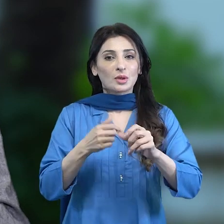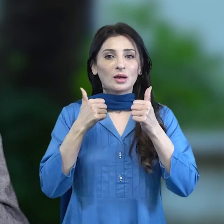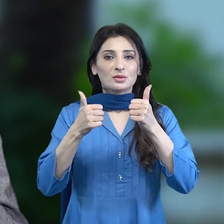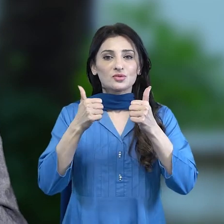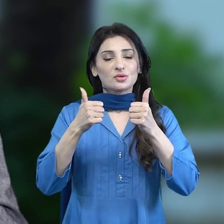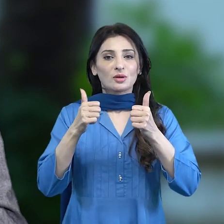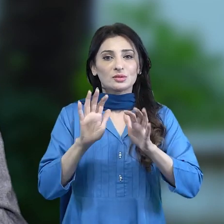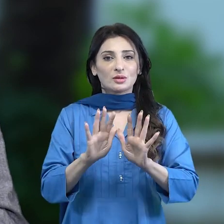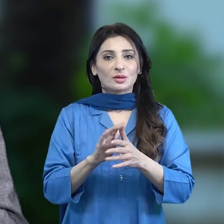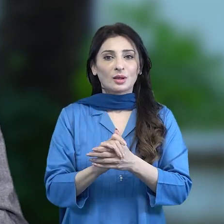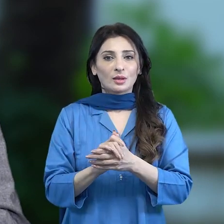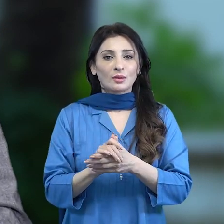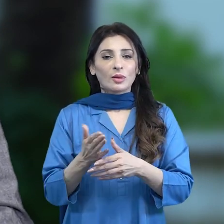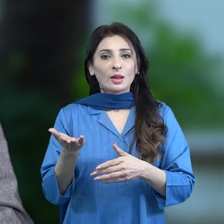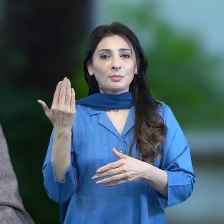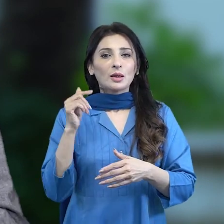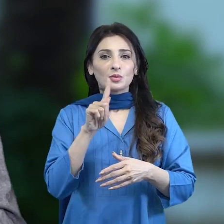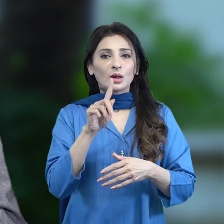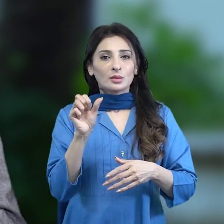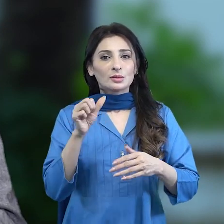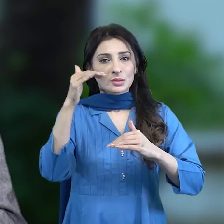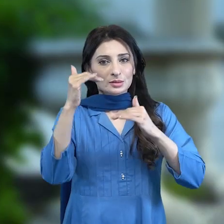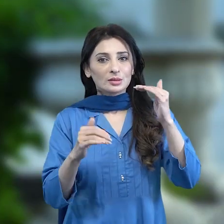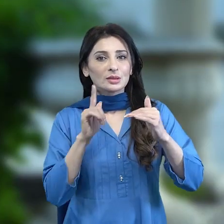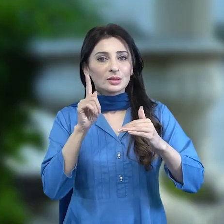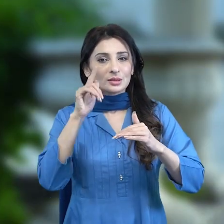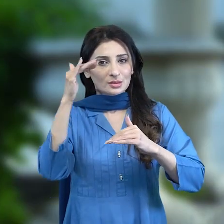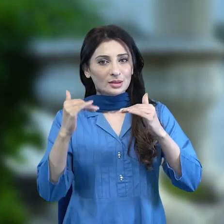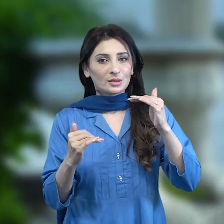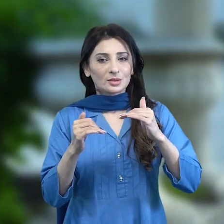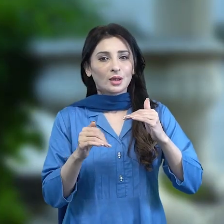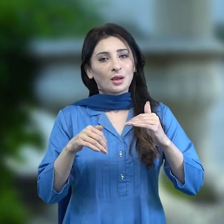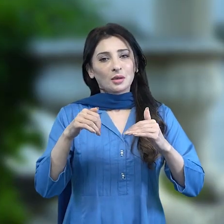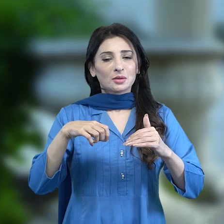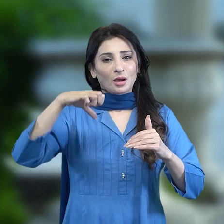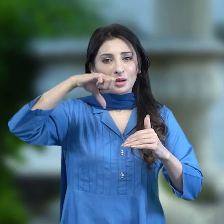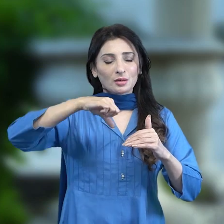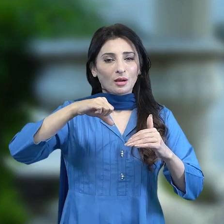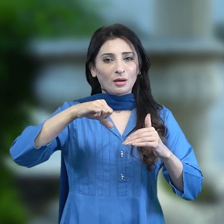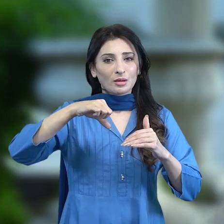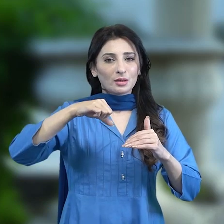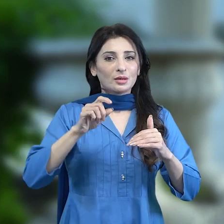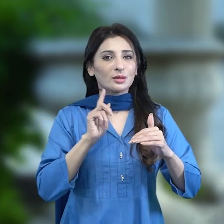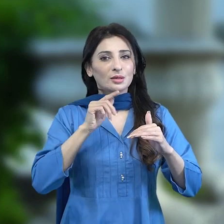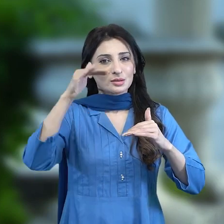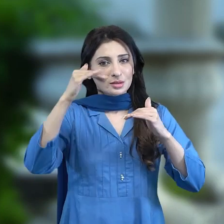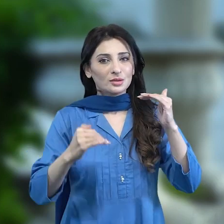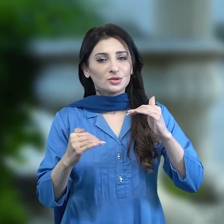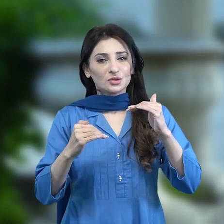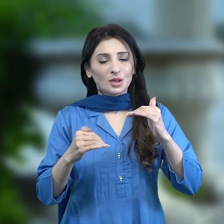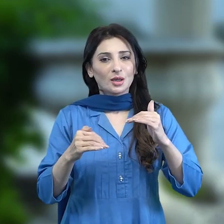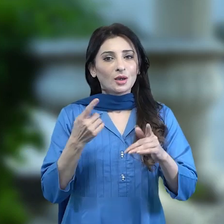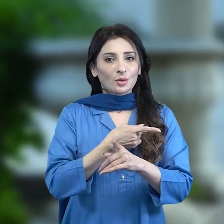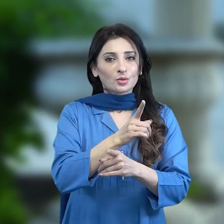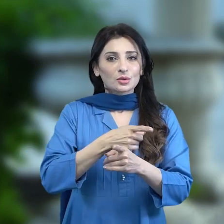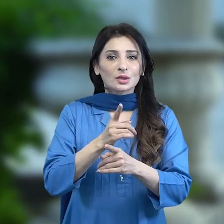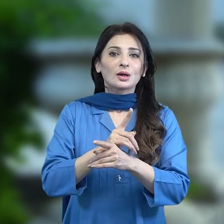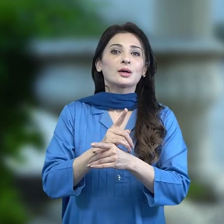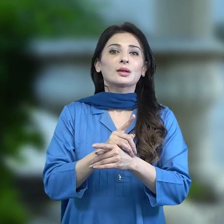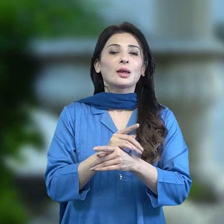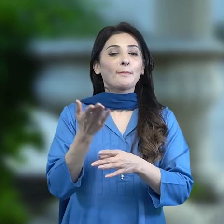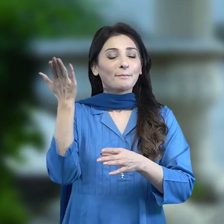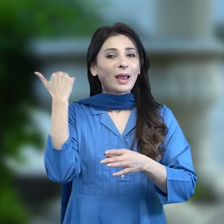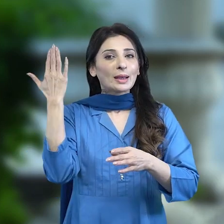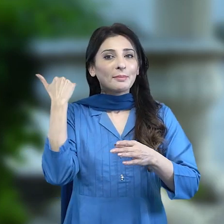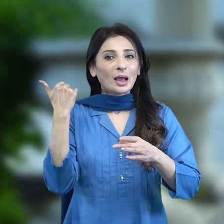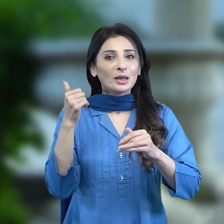लोग इंटरनेशनली उसी एज ग्रुप में जैसे अंडर 16 है, अंडर 10 है, अंडर 9 है, इस तरह इन बच्चों के जो रिज़ल्ट्स थे वो इंटरनेशनली हम उनके